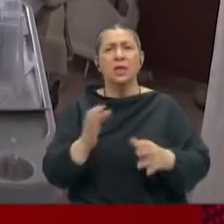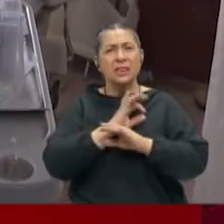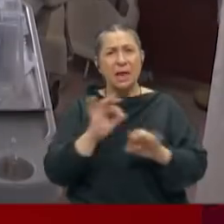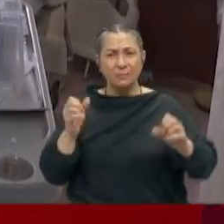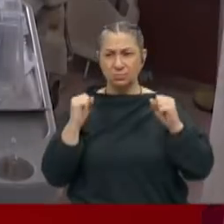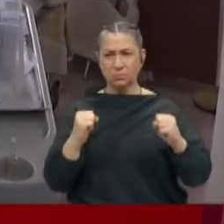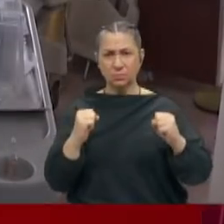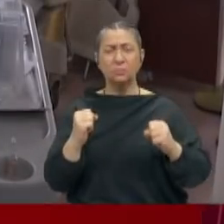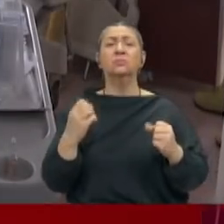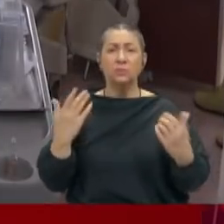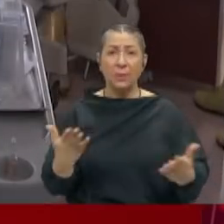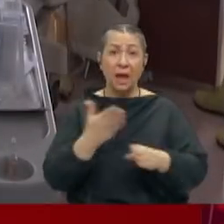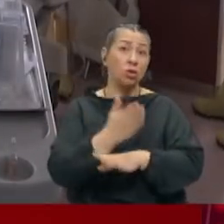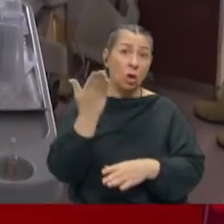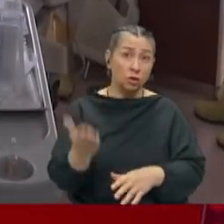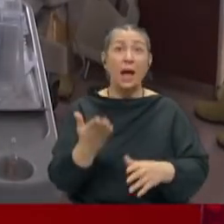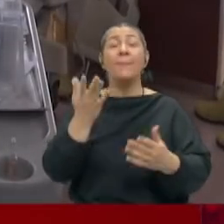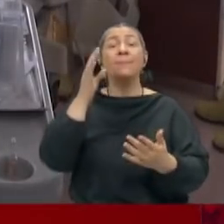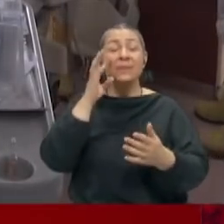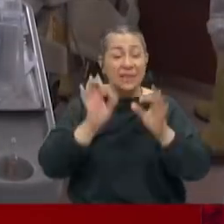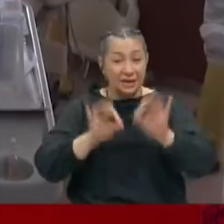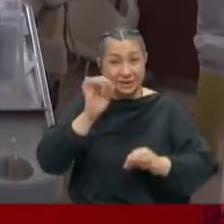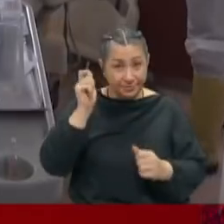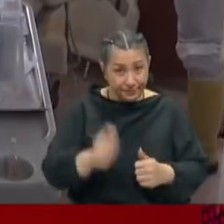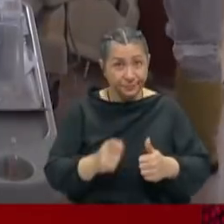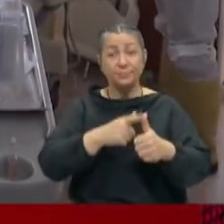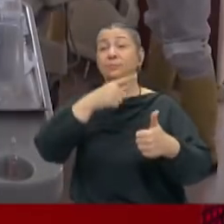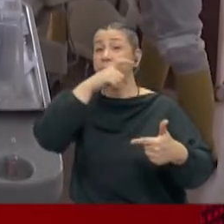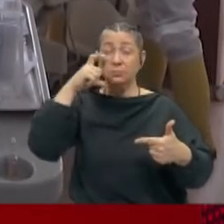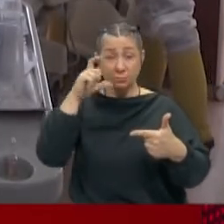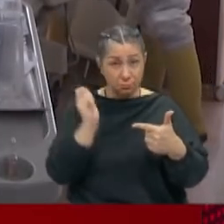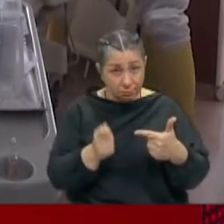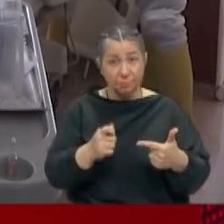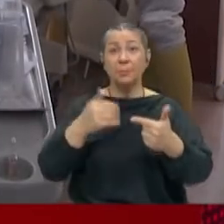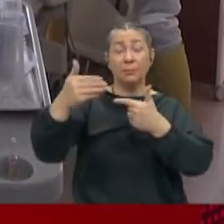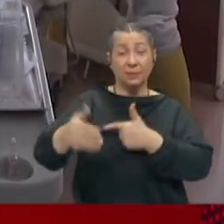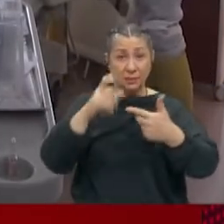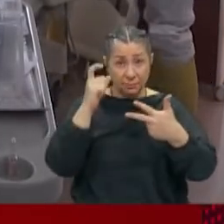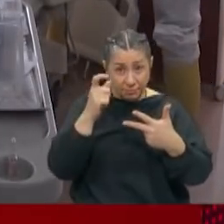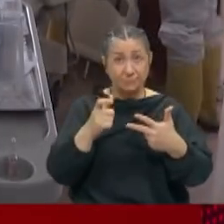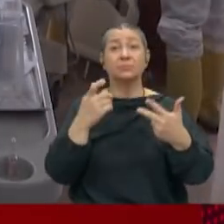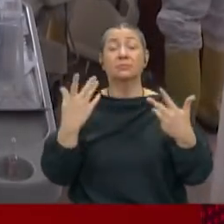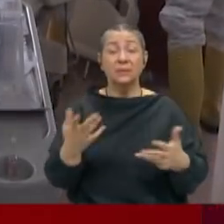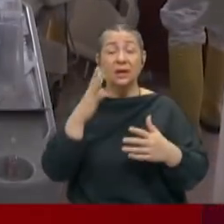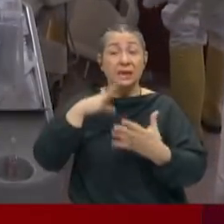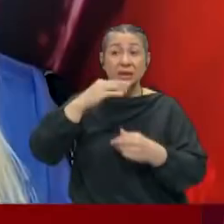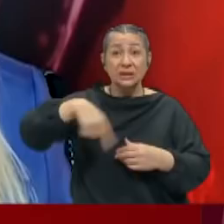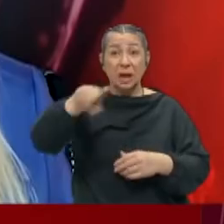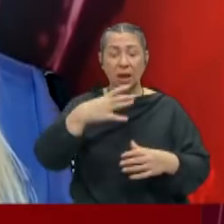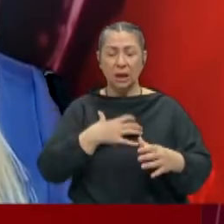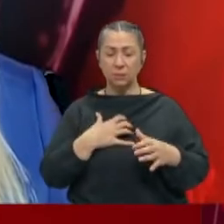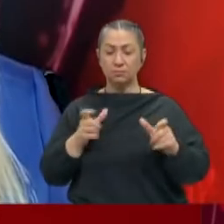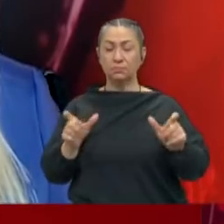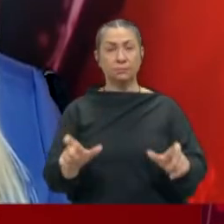sıkı durmak tabii ki en ideali. Hem testler yapılsın, hem maskeye dikkat edilsin, mesafeye dikkat edilsin. İnsanlar